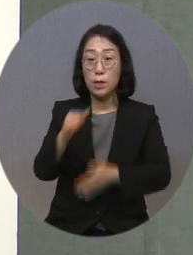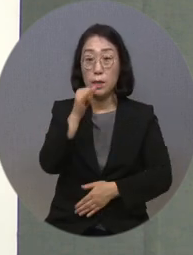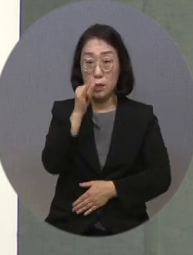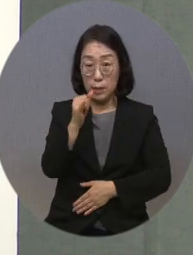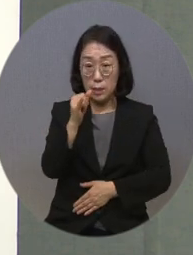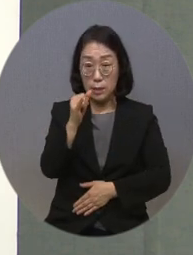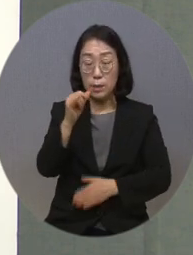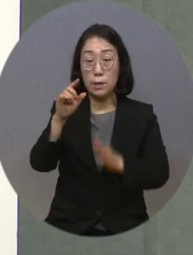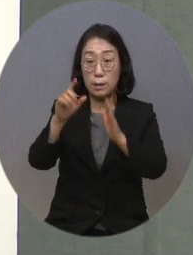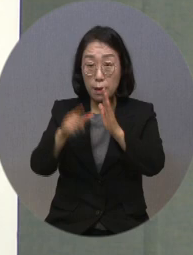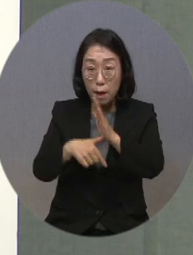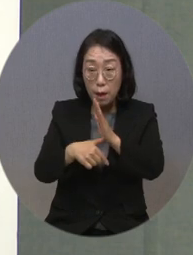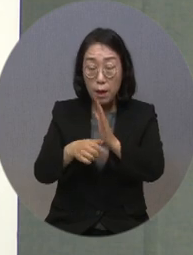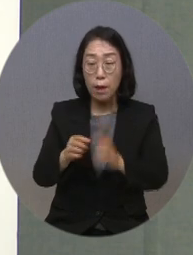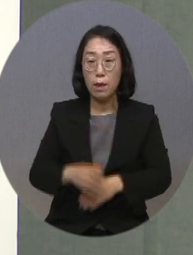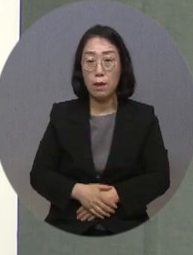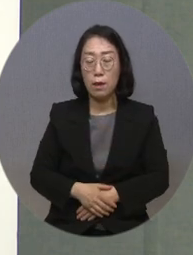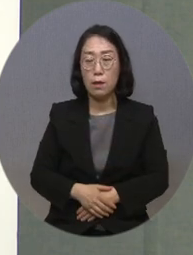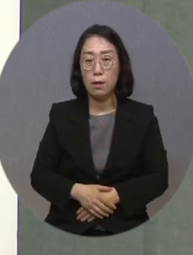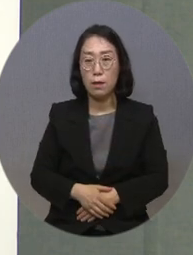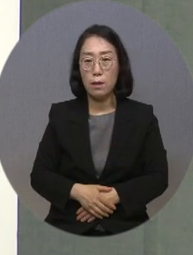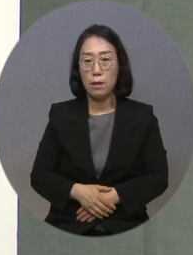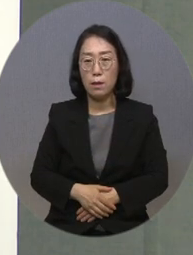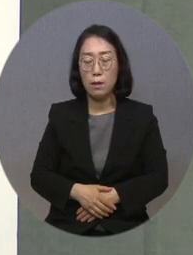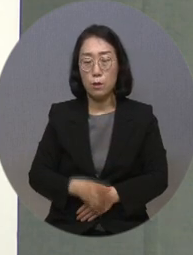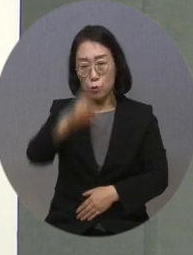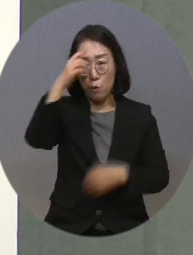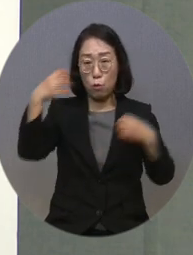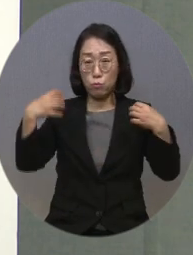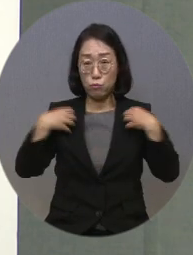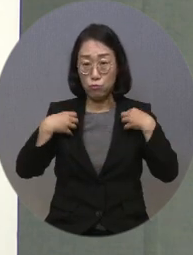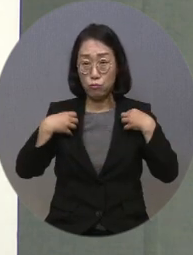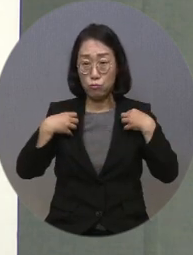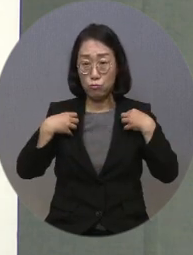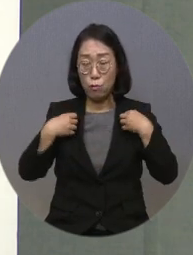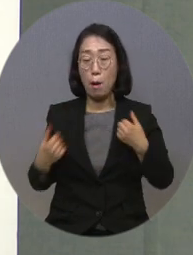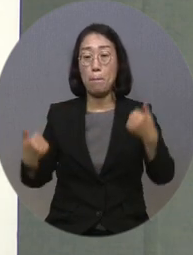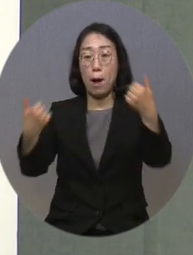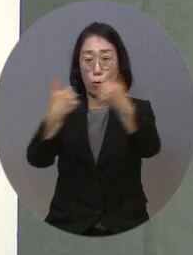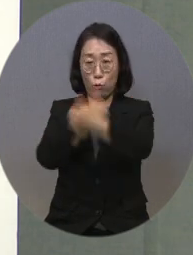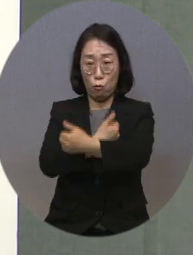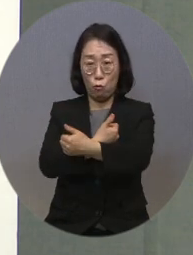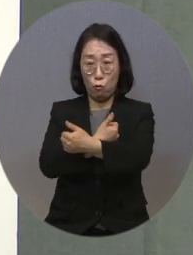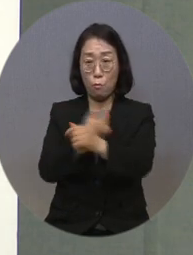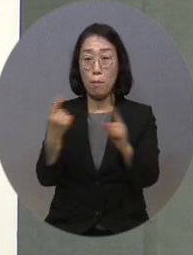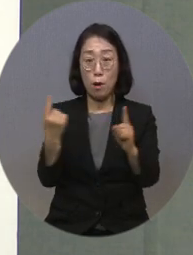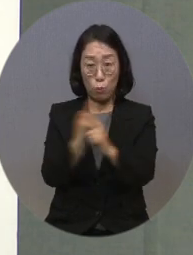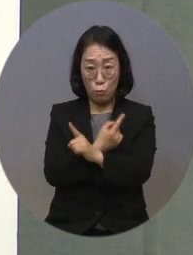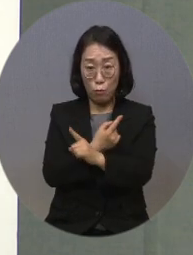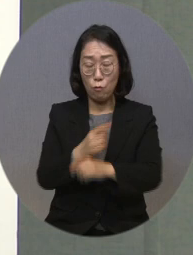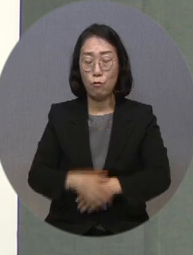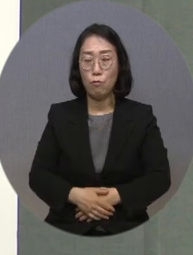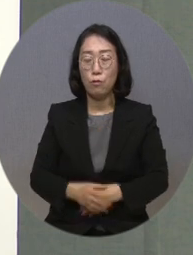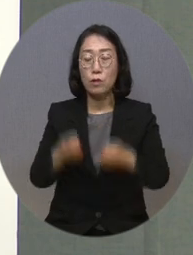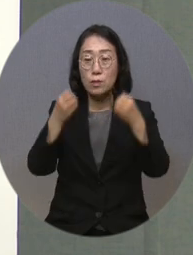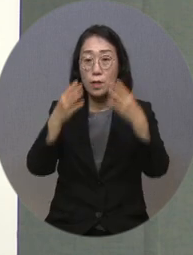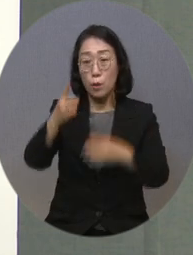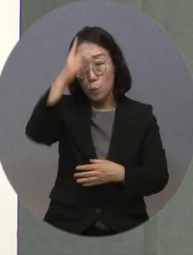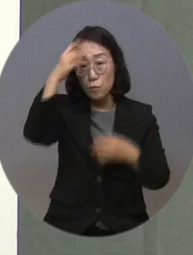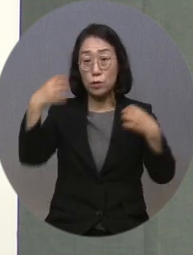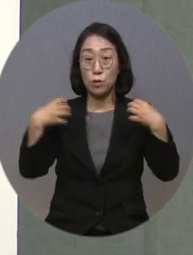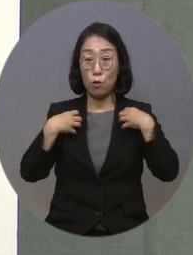있는 과정에서 결국은 이제 정부가 바뀌는 거란 말씀이에요. 네. 그러다 보니까 새로운